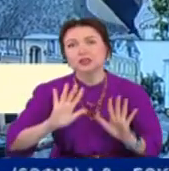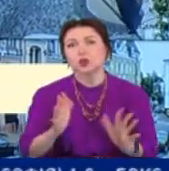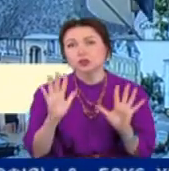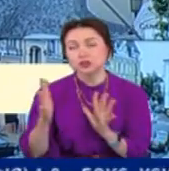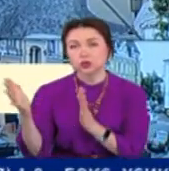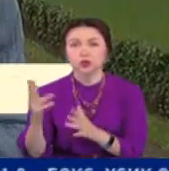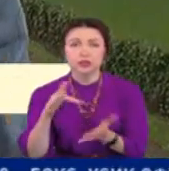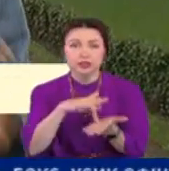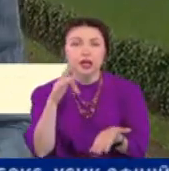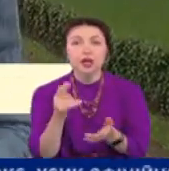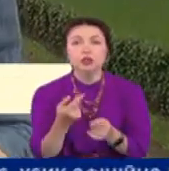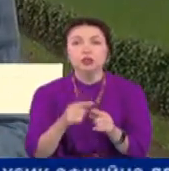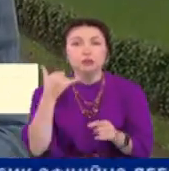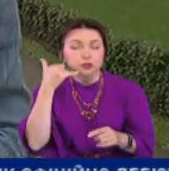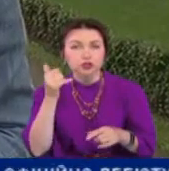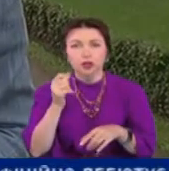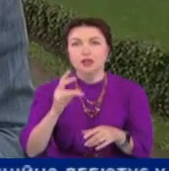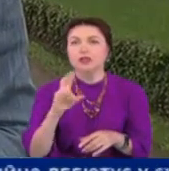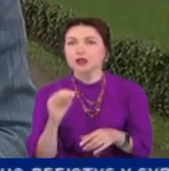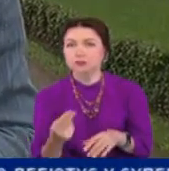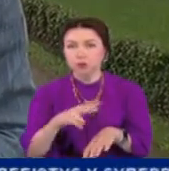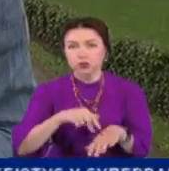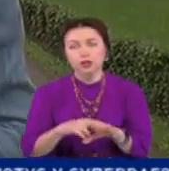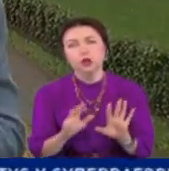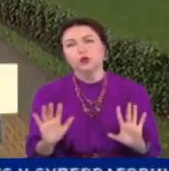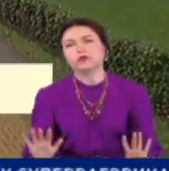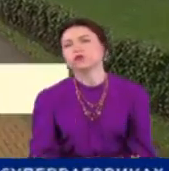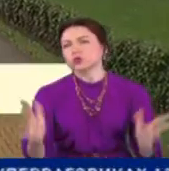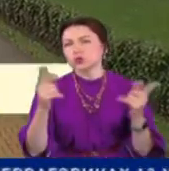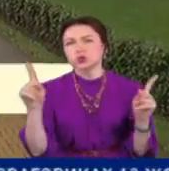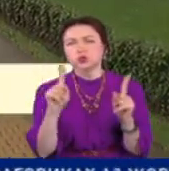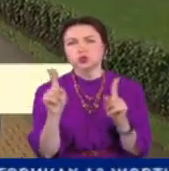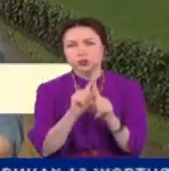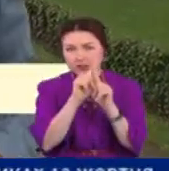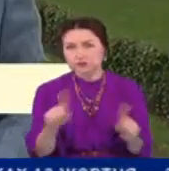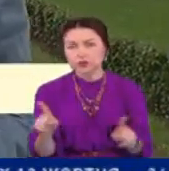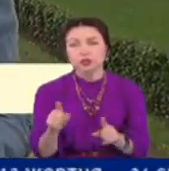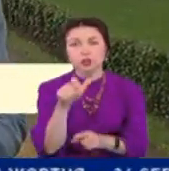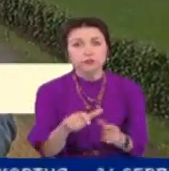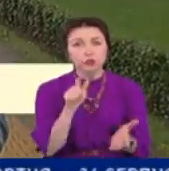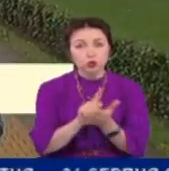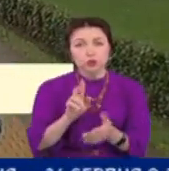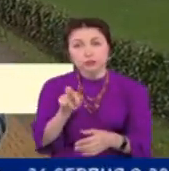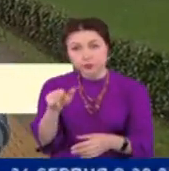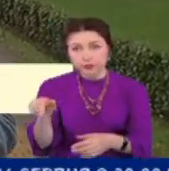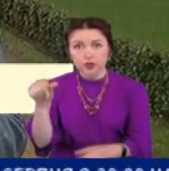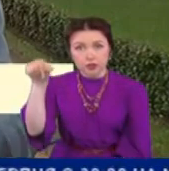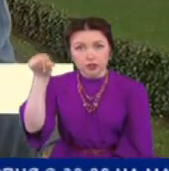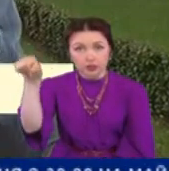диспетчерської нацполіції. Якщо відбувається якась надзвичайна подія, людина має підійти до кнопки, натиснути